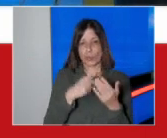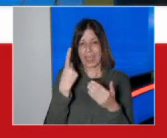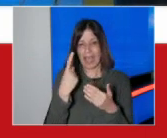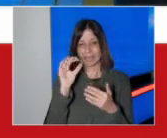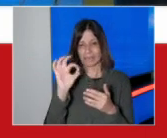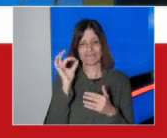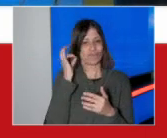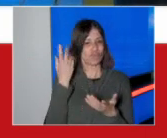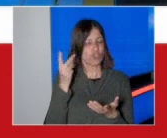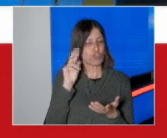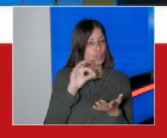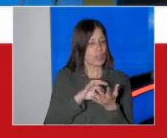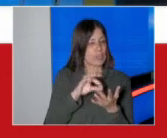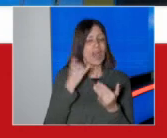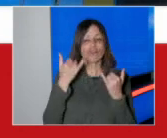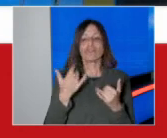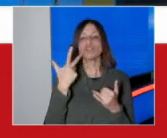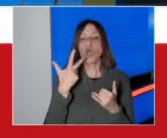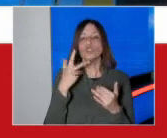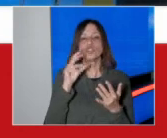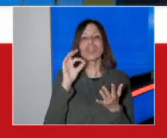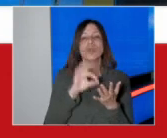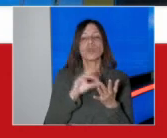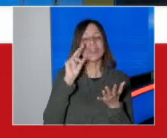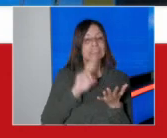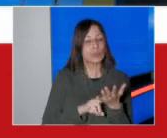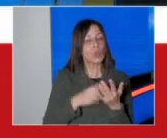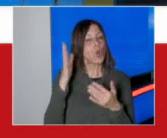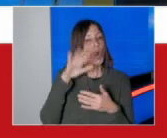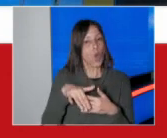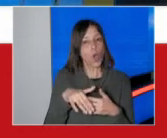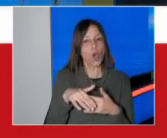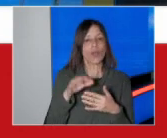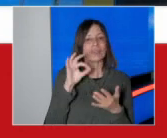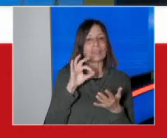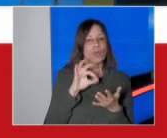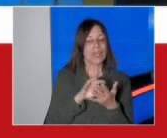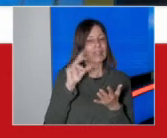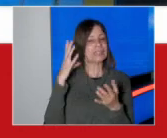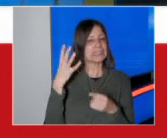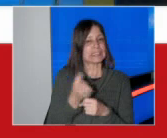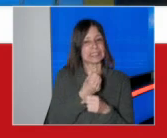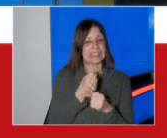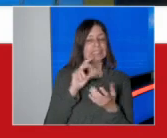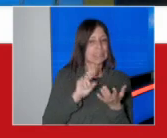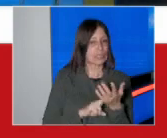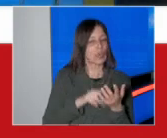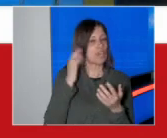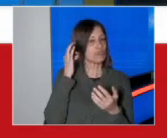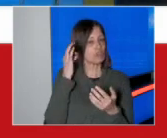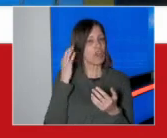לאישה, כרגע זה 3 נקודות זיכוי, עוד נקודת זיכוי לאישה ועוד נקודת